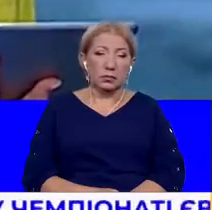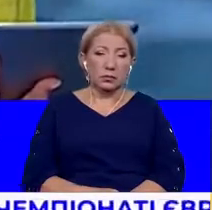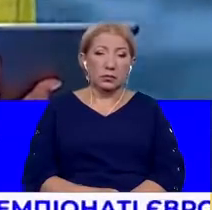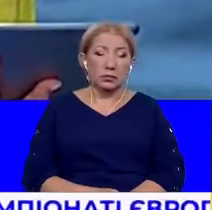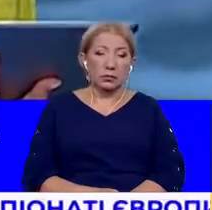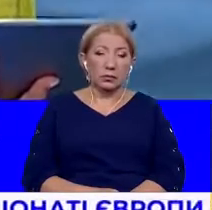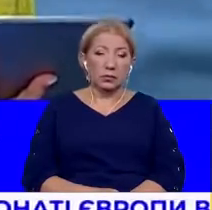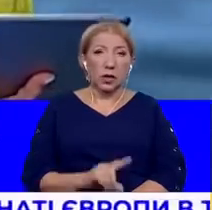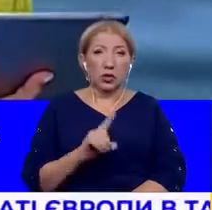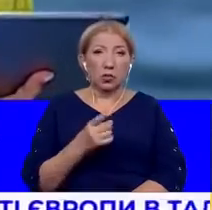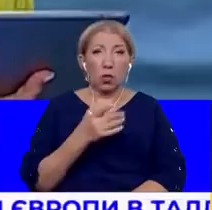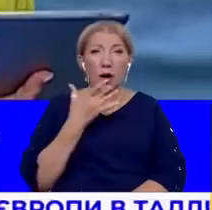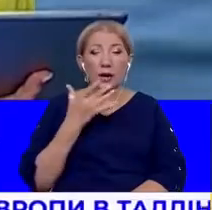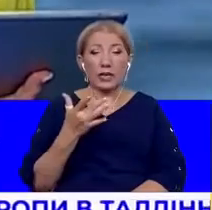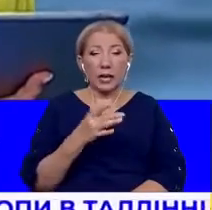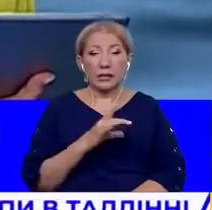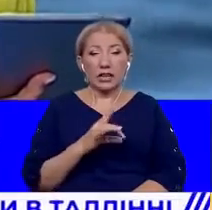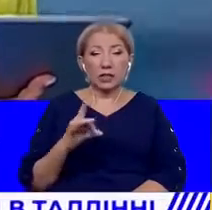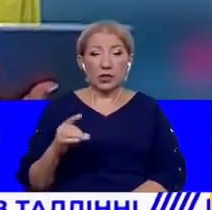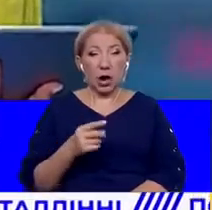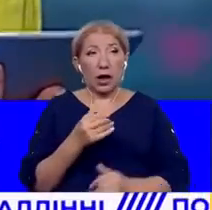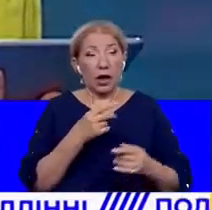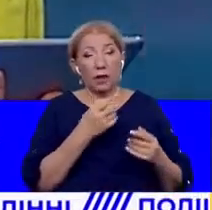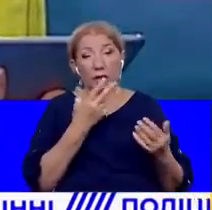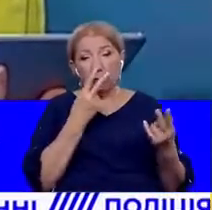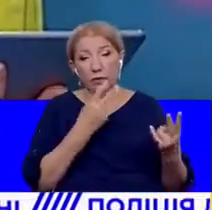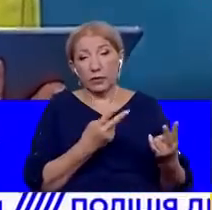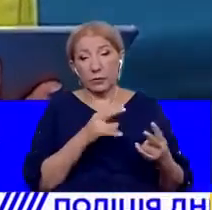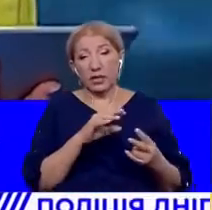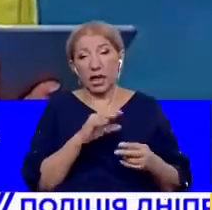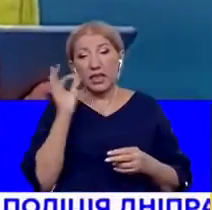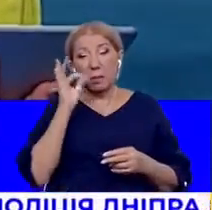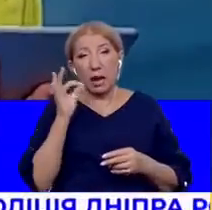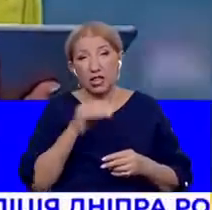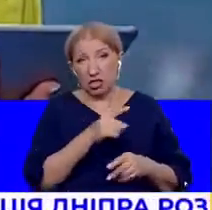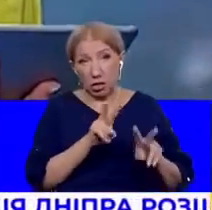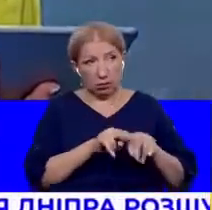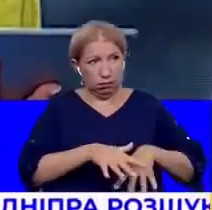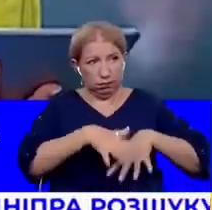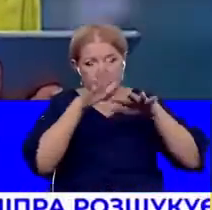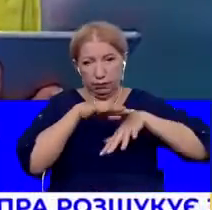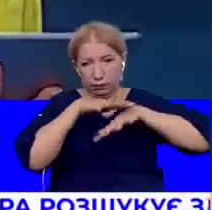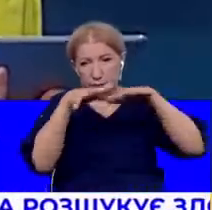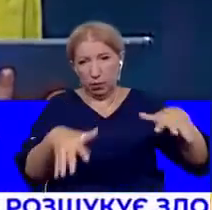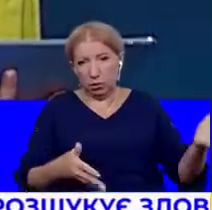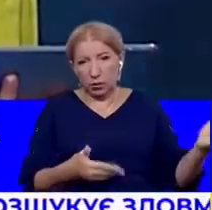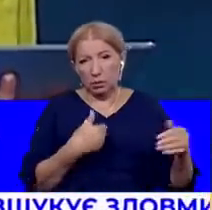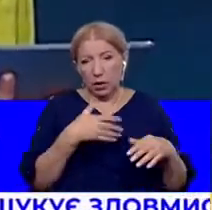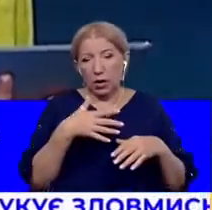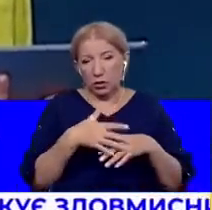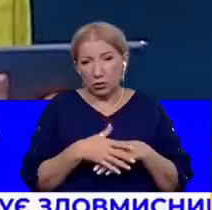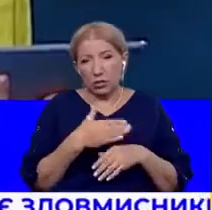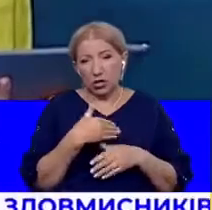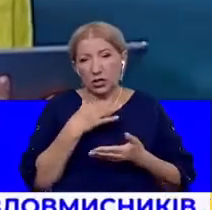чому радянська інфраструктура? Візьміть Німеччину зараз, проти природи не попреш. Пишуть такі люди, але ми повинні розуміти, що це